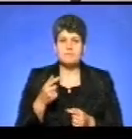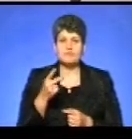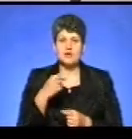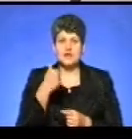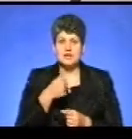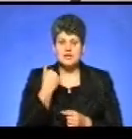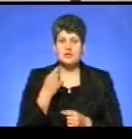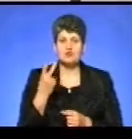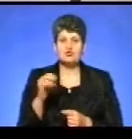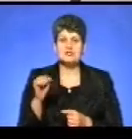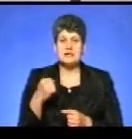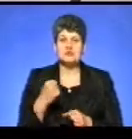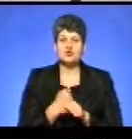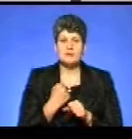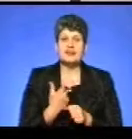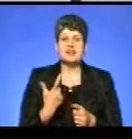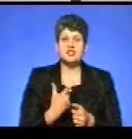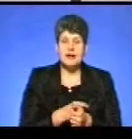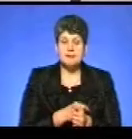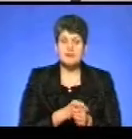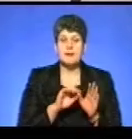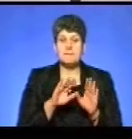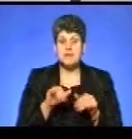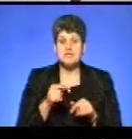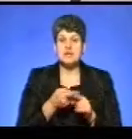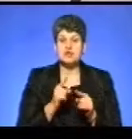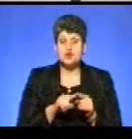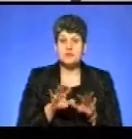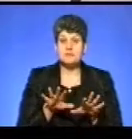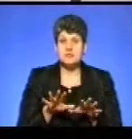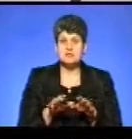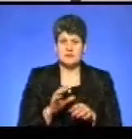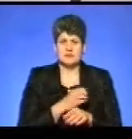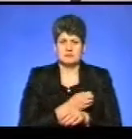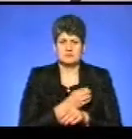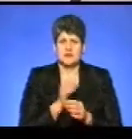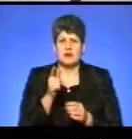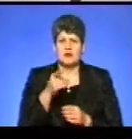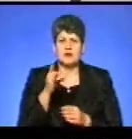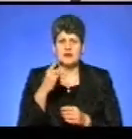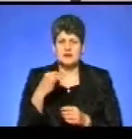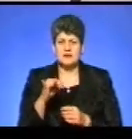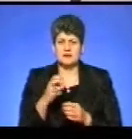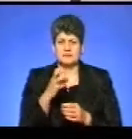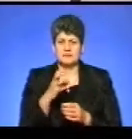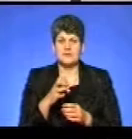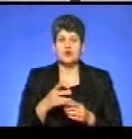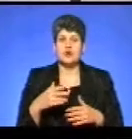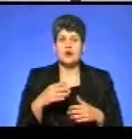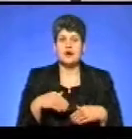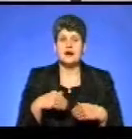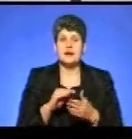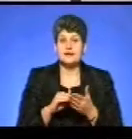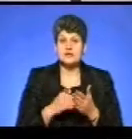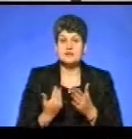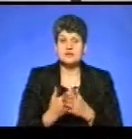Белею 2 серпня зробили щеплення. Після цього на місці вакцинації з'явилося гнійне запалення. До редакції новин звернулася мати